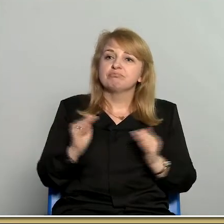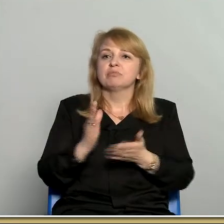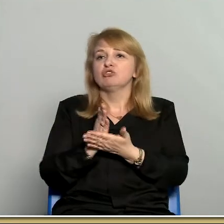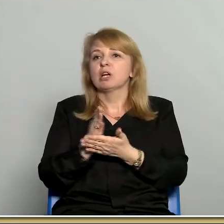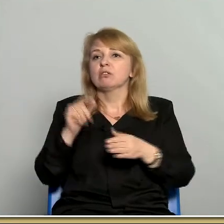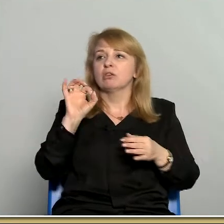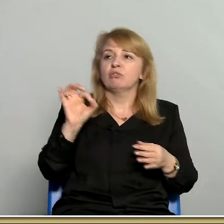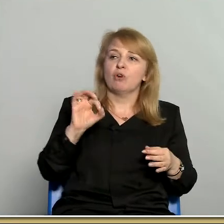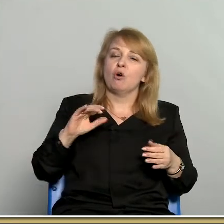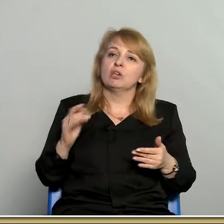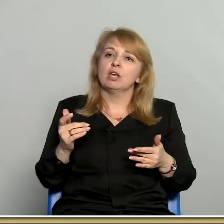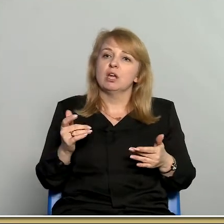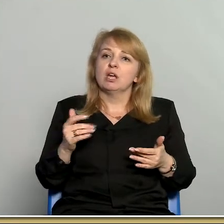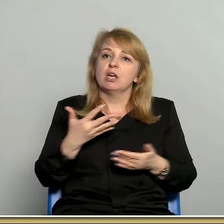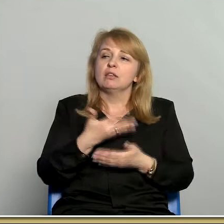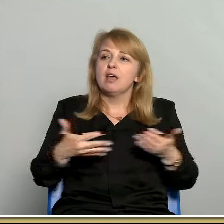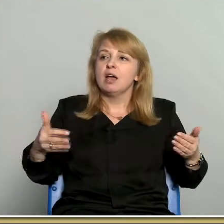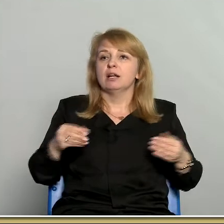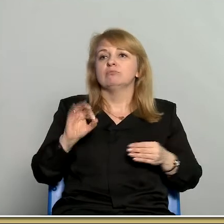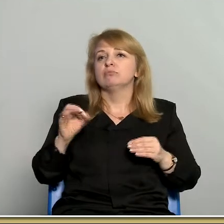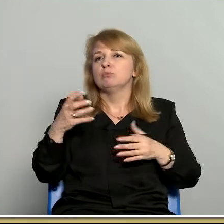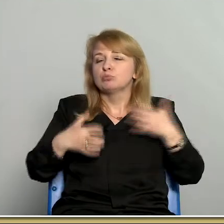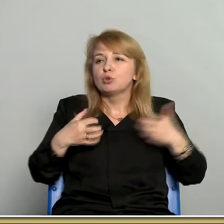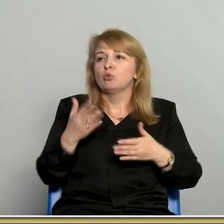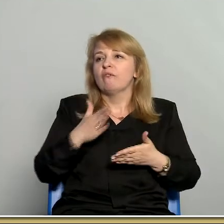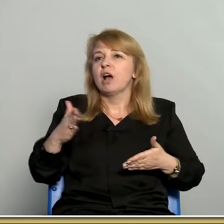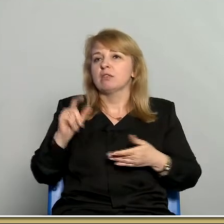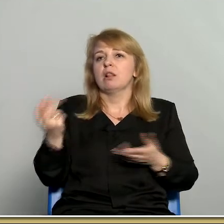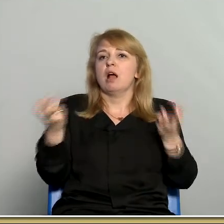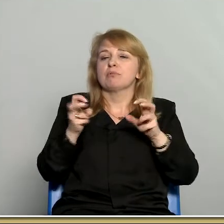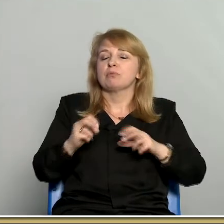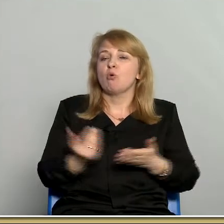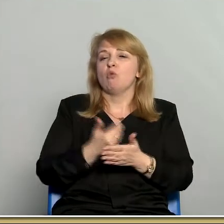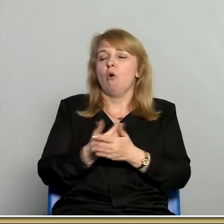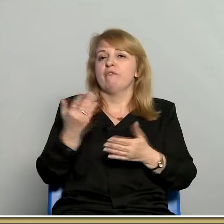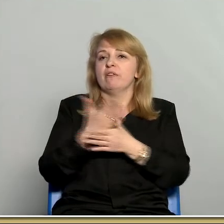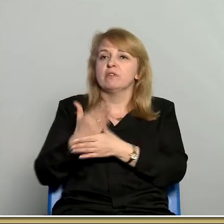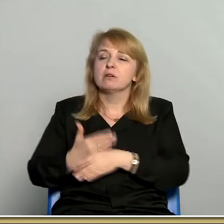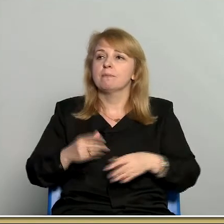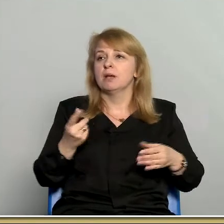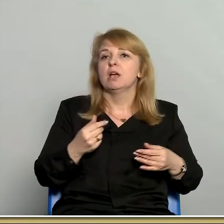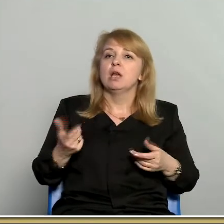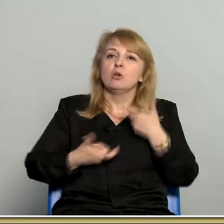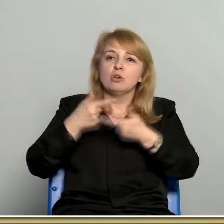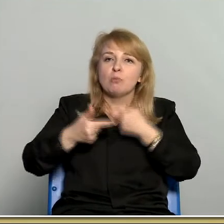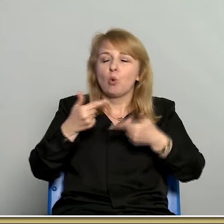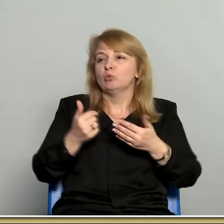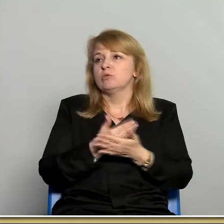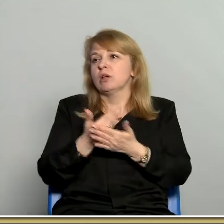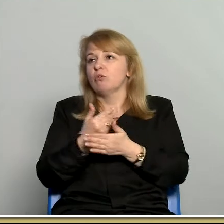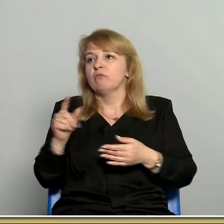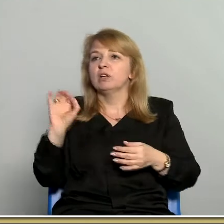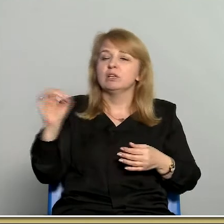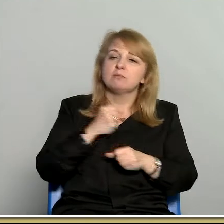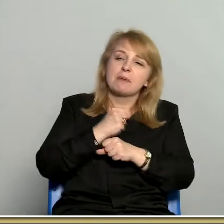pierwszej kolejności na rozwój terenów czy uporządkowanie i przygotowanie terenów inwestycyjnych dla nadania nowych funkcji, czyli